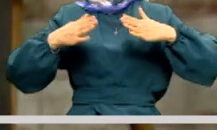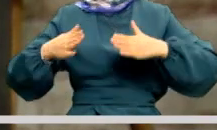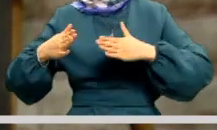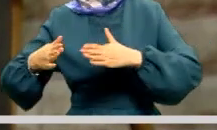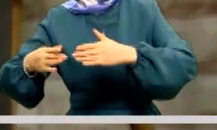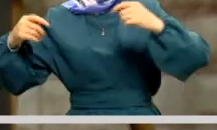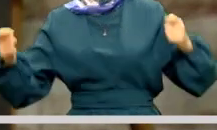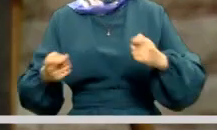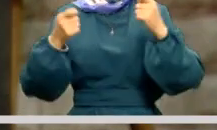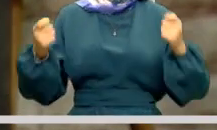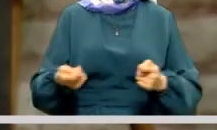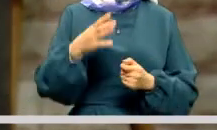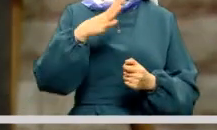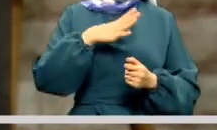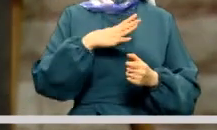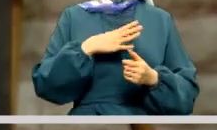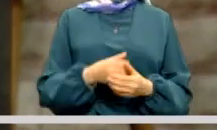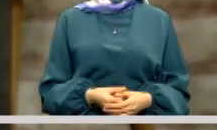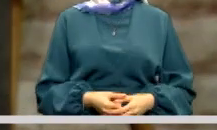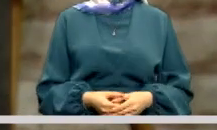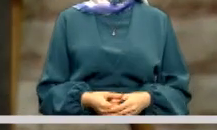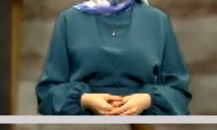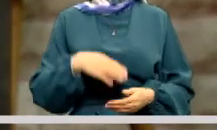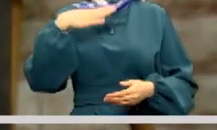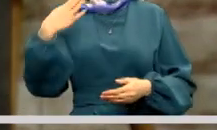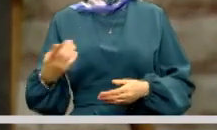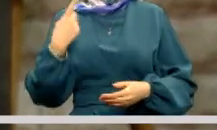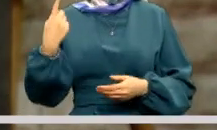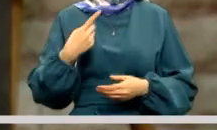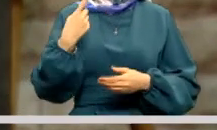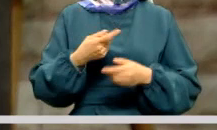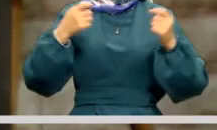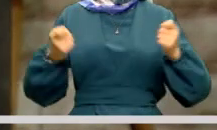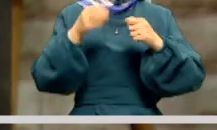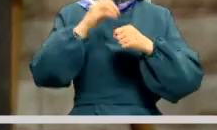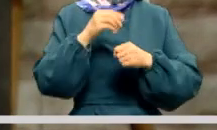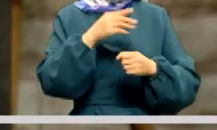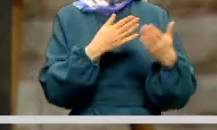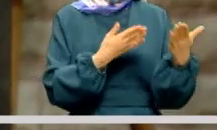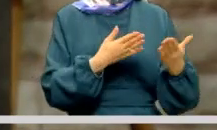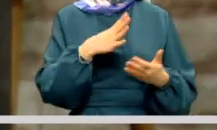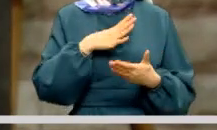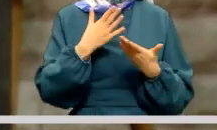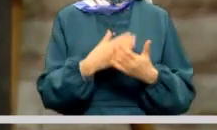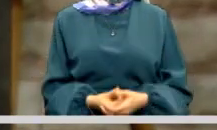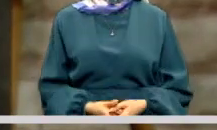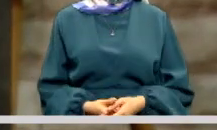çalışmayan insanı da meşguliyet var çünkü başka şeylerle meşgul olduğu için o da çalışıyor demektir bizim